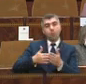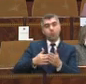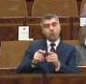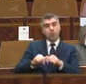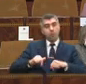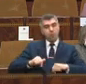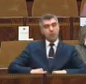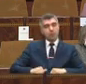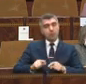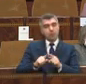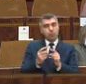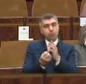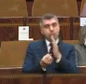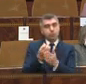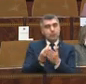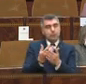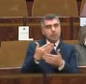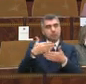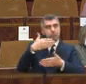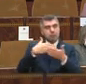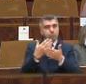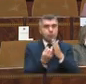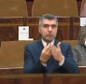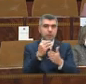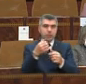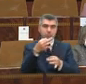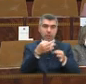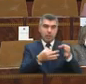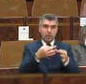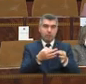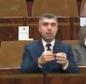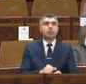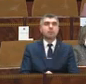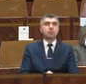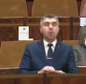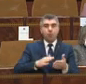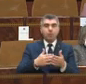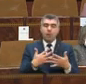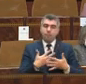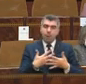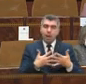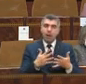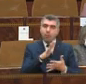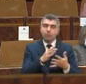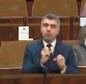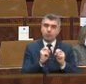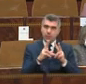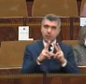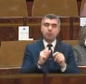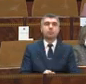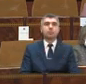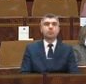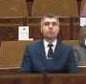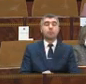الوزارة لتجديد مجموعة من المحاكم وبناء أخرى، هو أمر يبعث على الاهتزاز والانشراح في الواقع، فإن